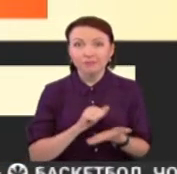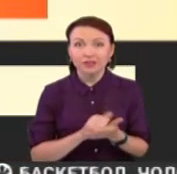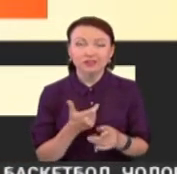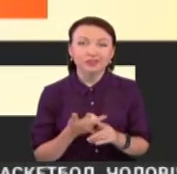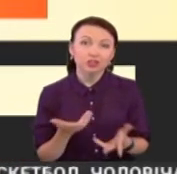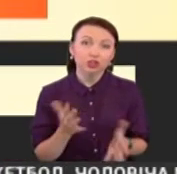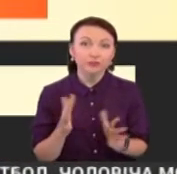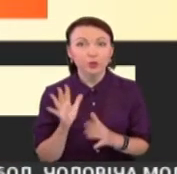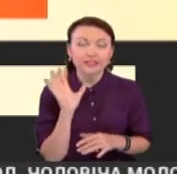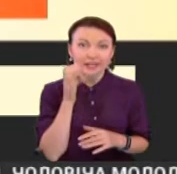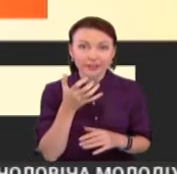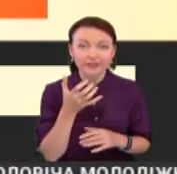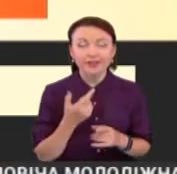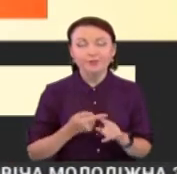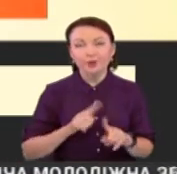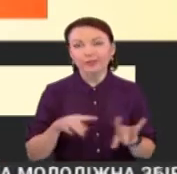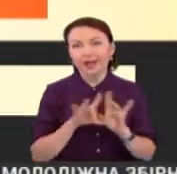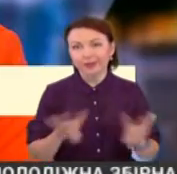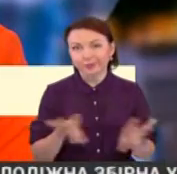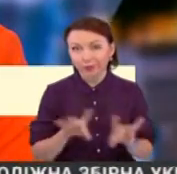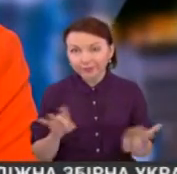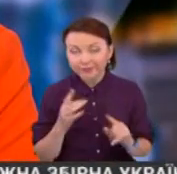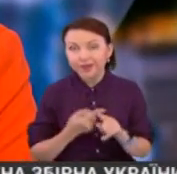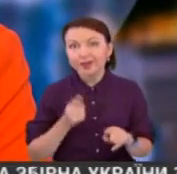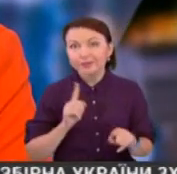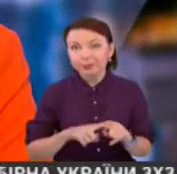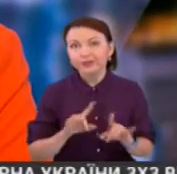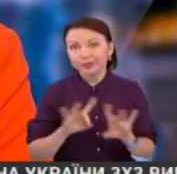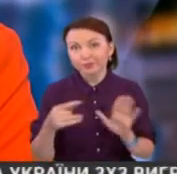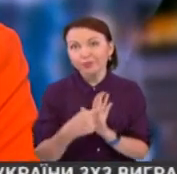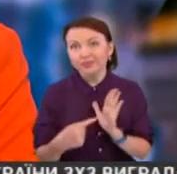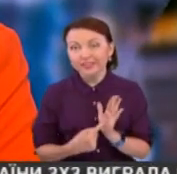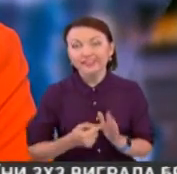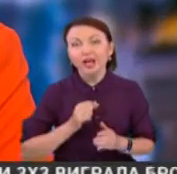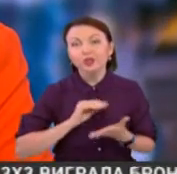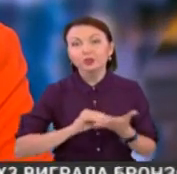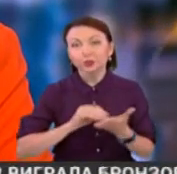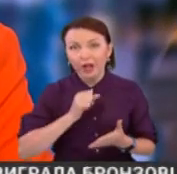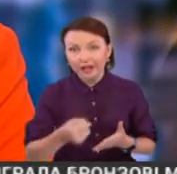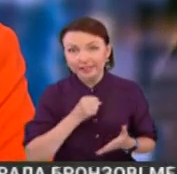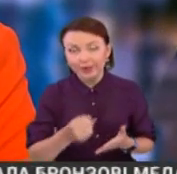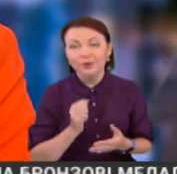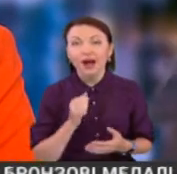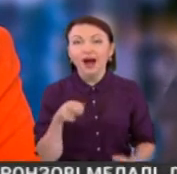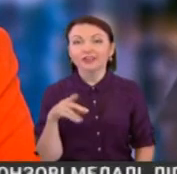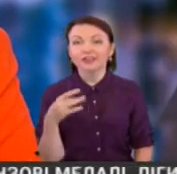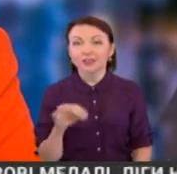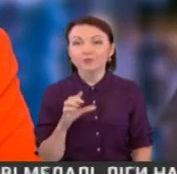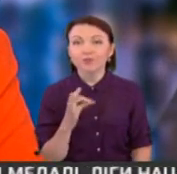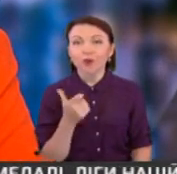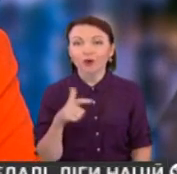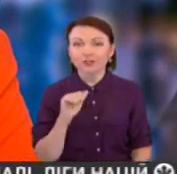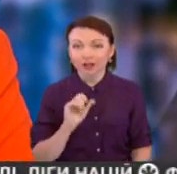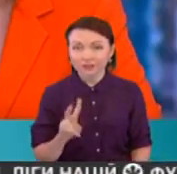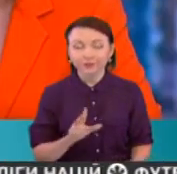серйозним. Про це саме розповів і поділився із журналістами Андрій Богдан.